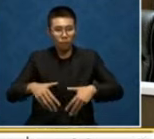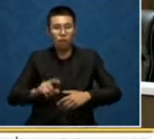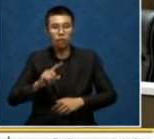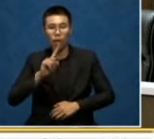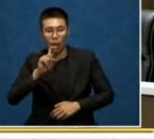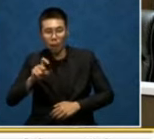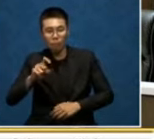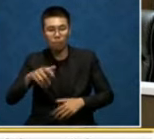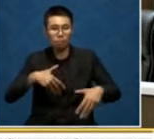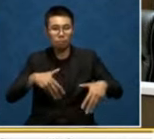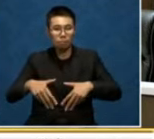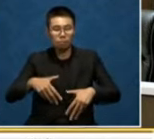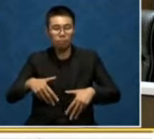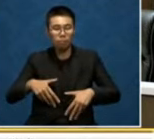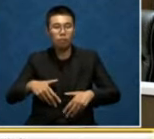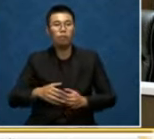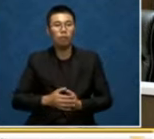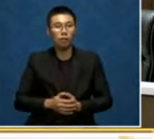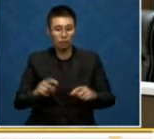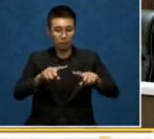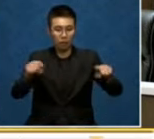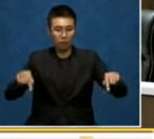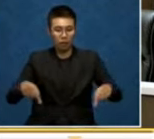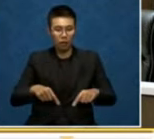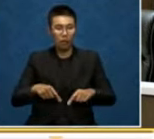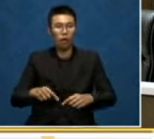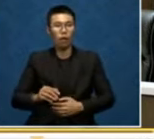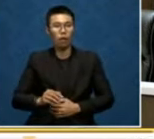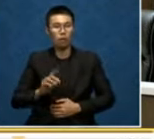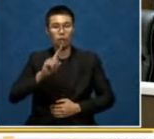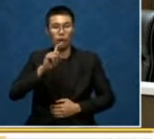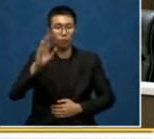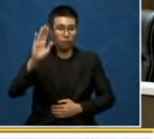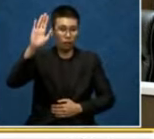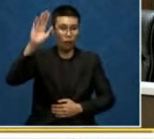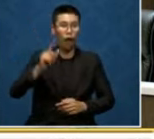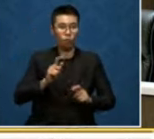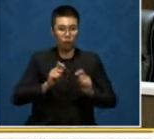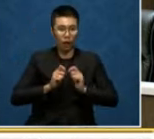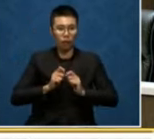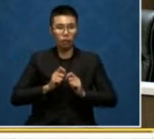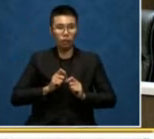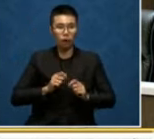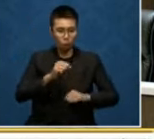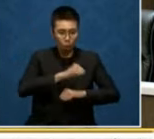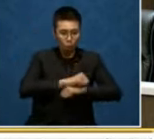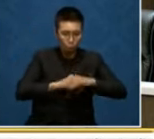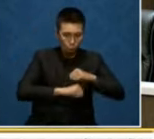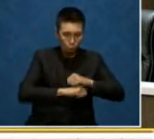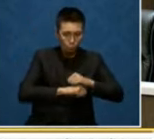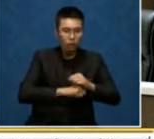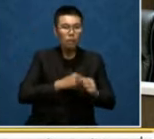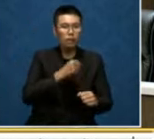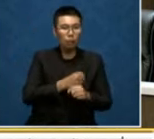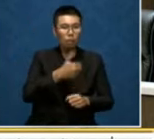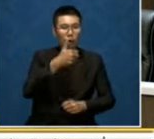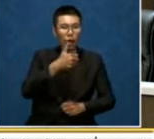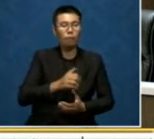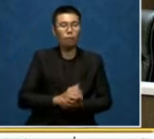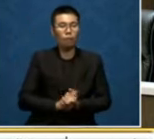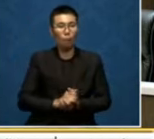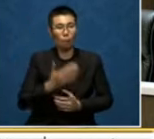ประชาชนในพื้นที่เพื่อให้เขายกมือให้อนุญาตก่อสร้างได้ครับเพราะว่ากังหันลมจะ